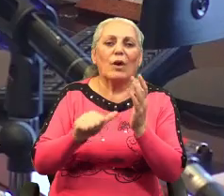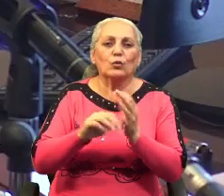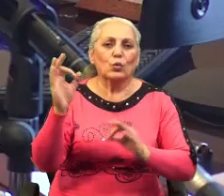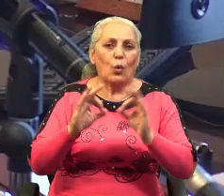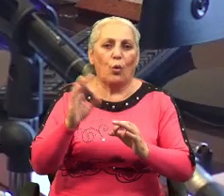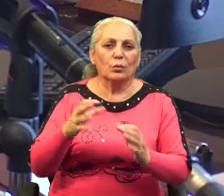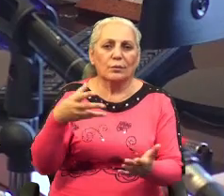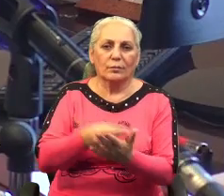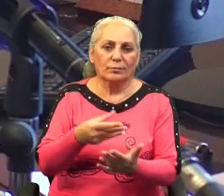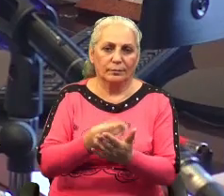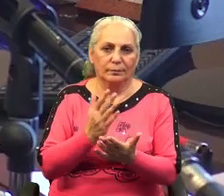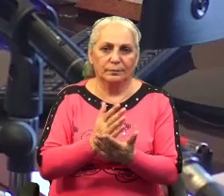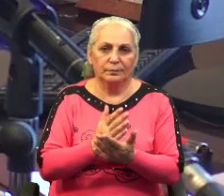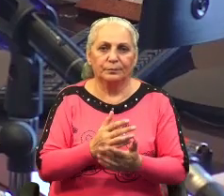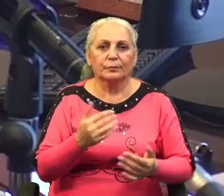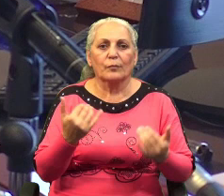կազմում։ Այժմ էլ